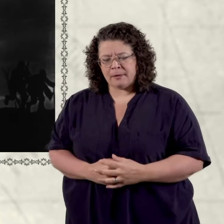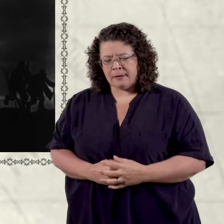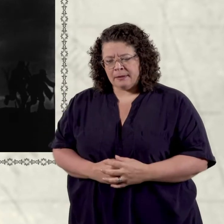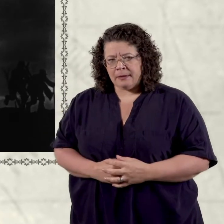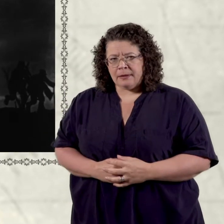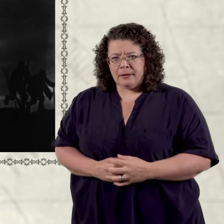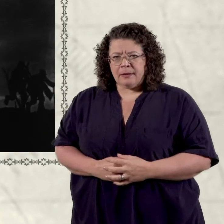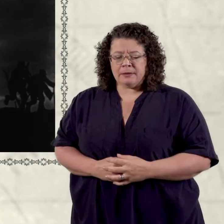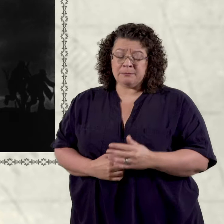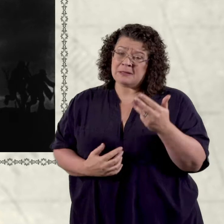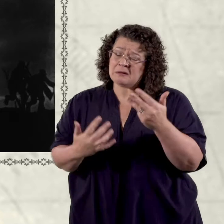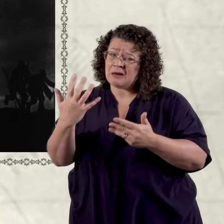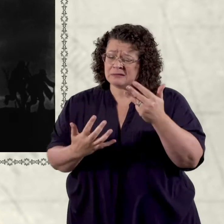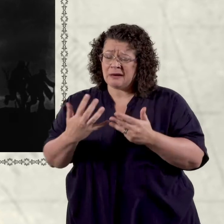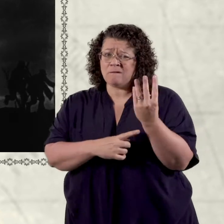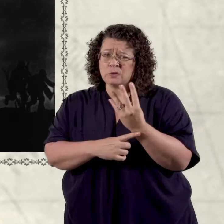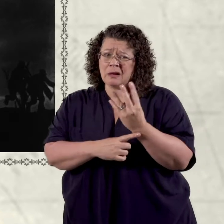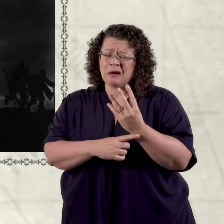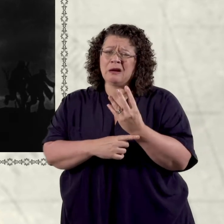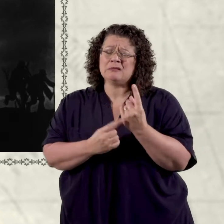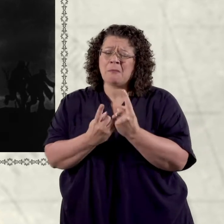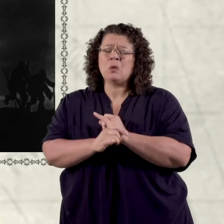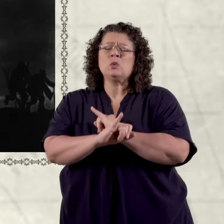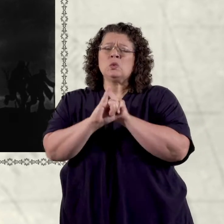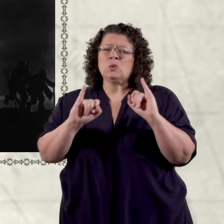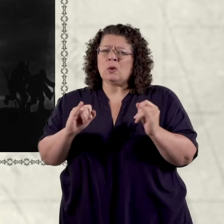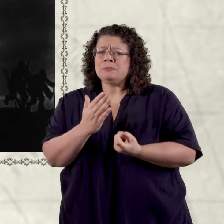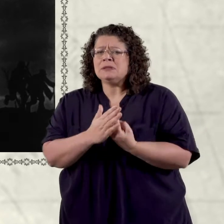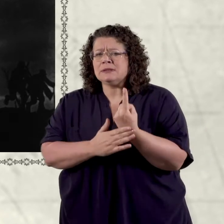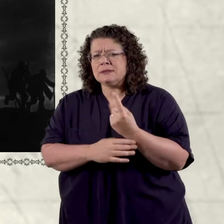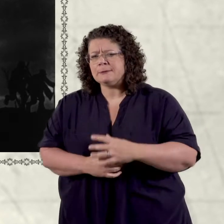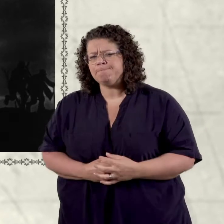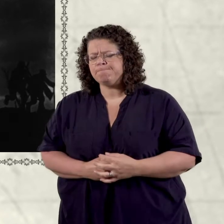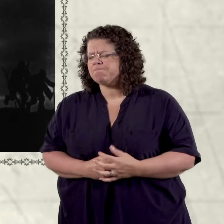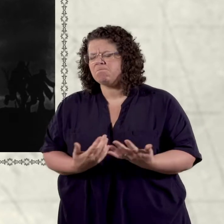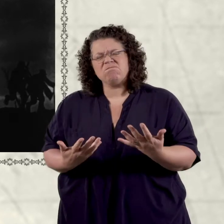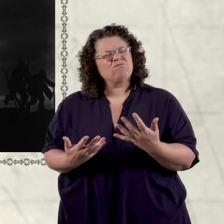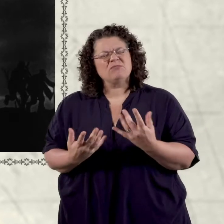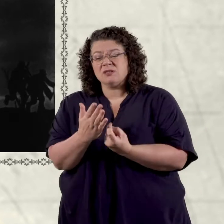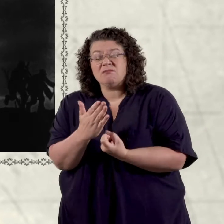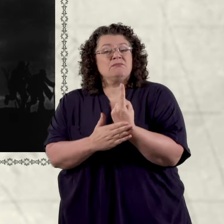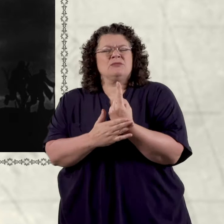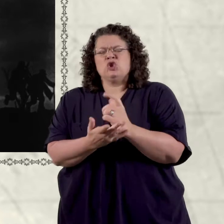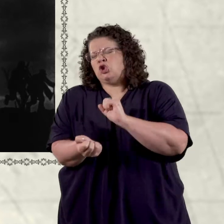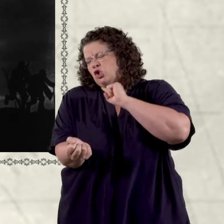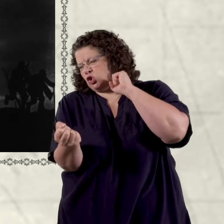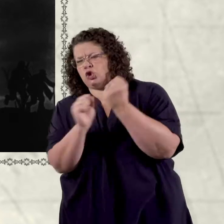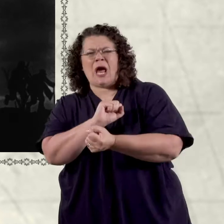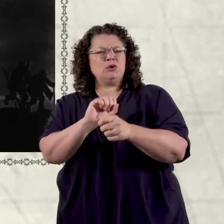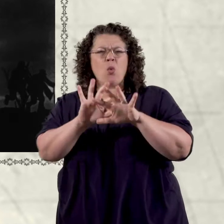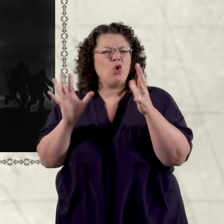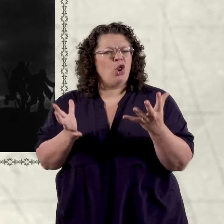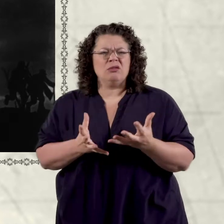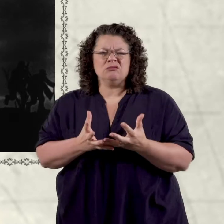Ond yn 1914, mi ddigwyddodd na rhywbeth erchyll. Rhyfel. Rhyfel mawr, y rhyfel byd